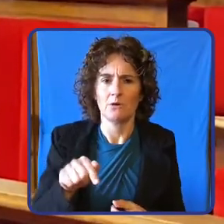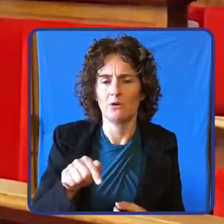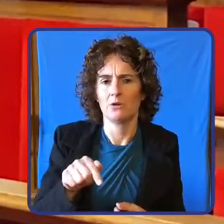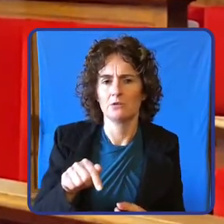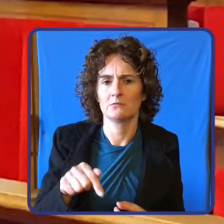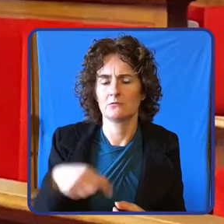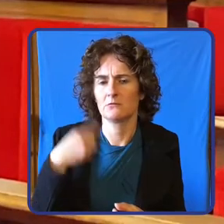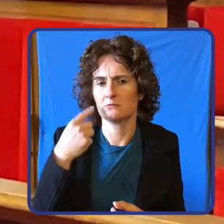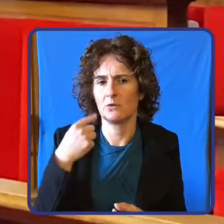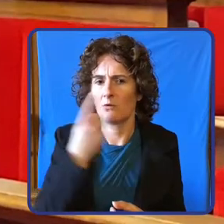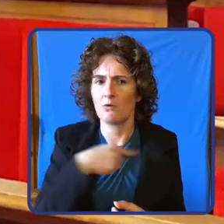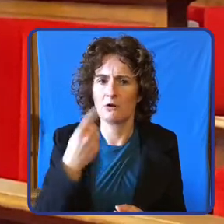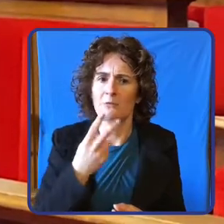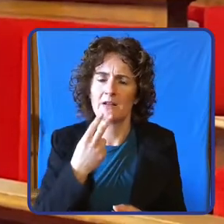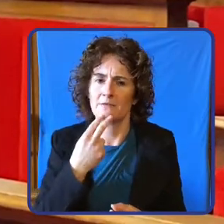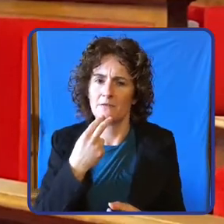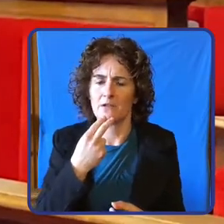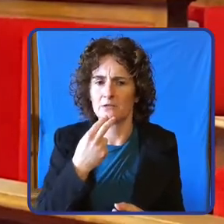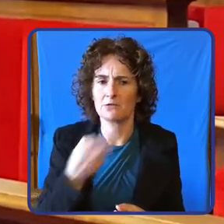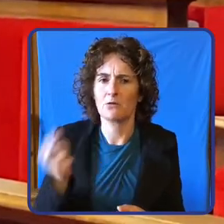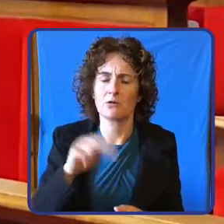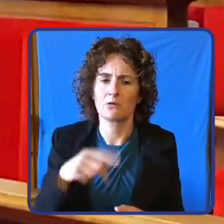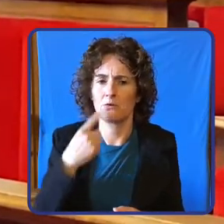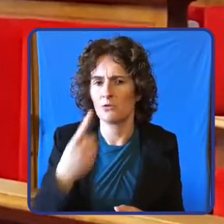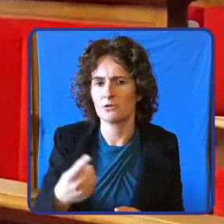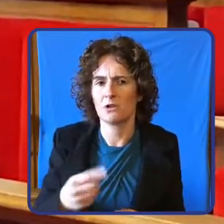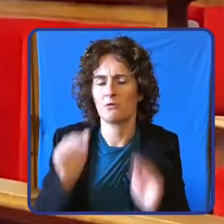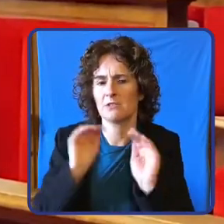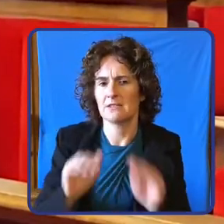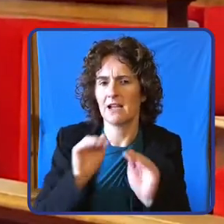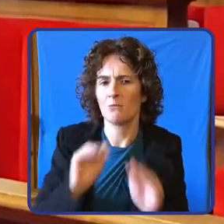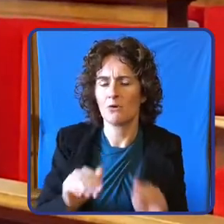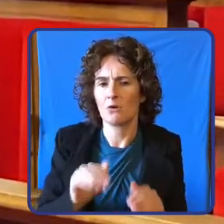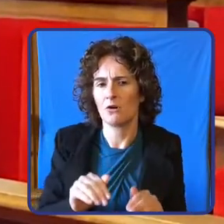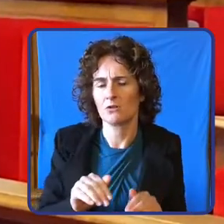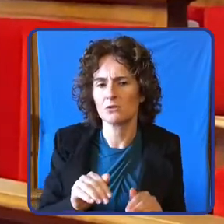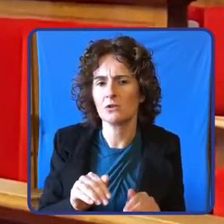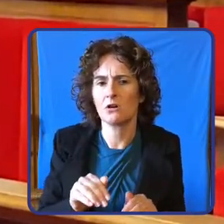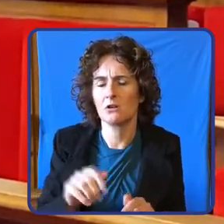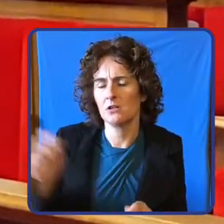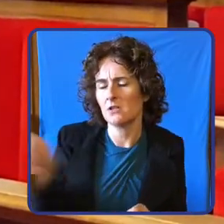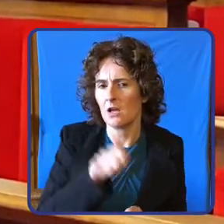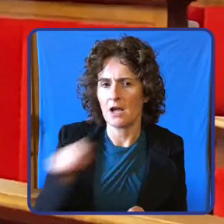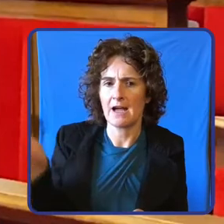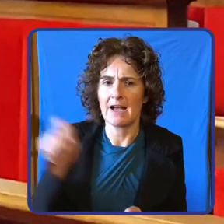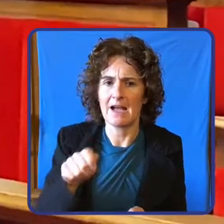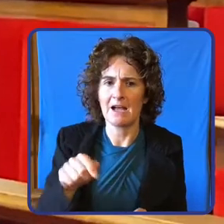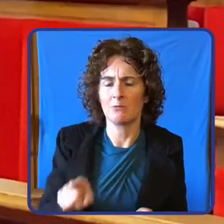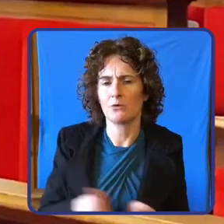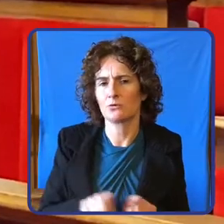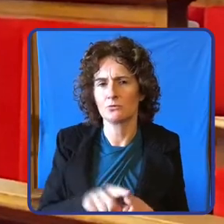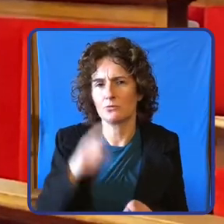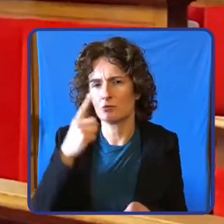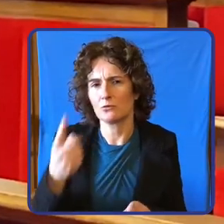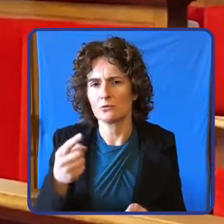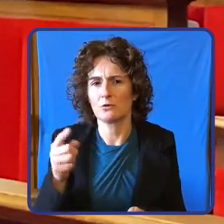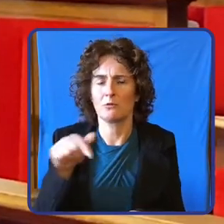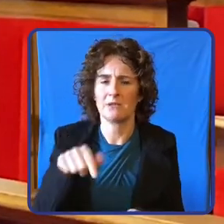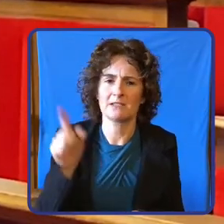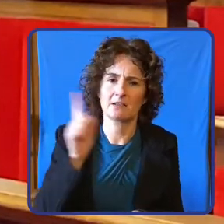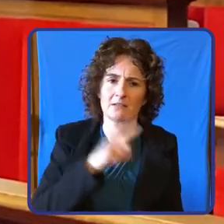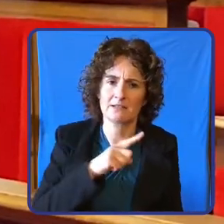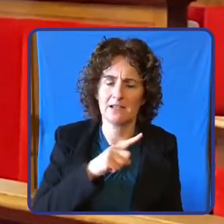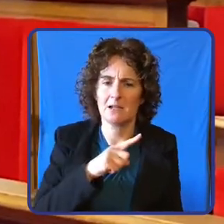Orbánnál jobban senki nem támogatja. Tehát úgy gondolom, hogy ez az a téma, a háború, amit egyszerűen nem szabadna behozni erre a közgyűlésre, ennek